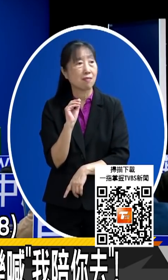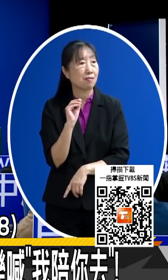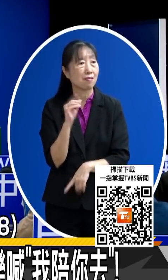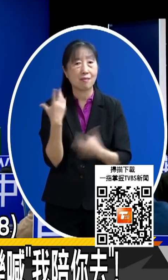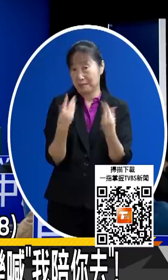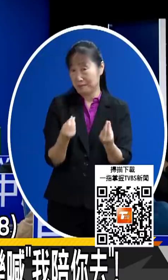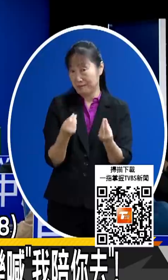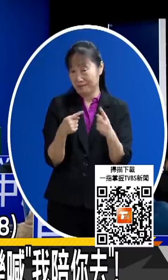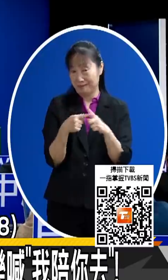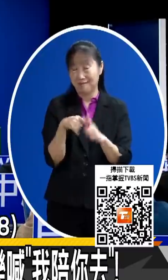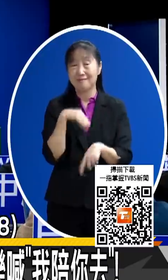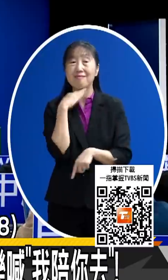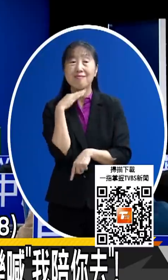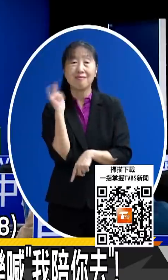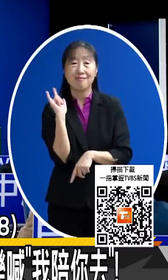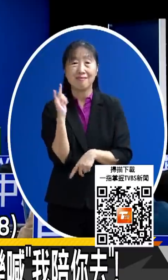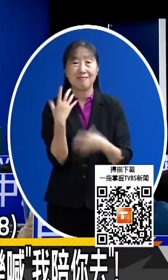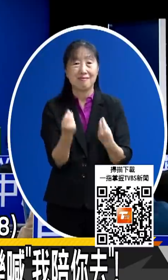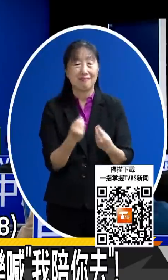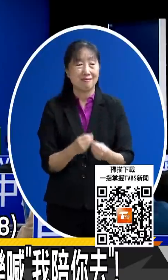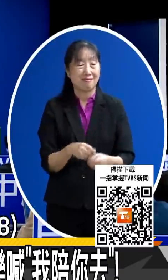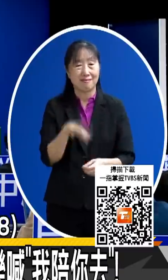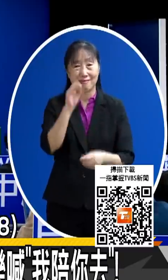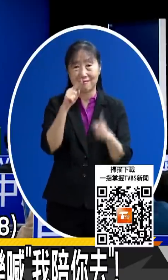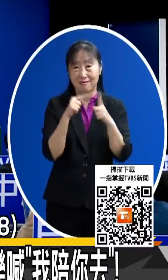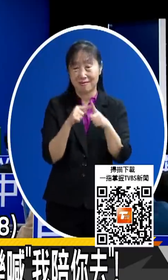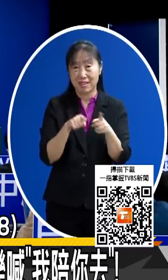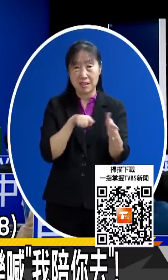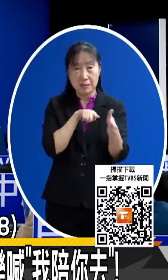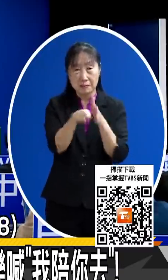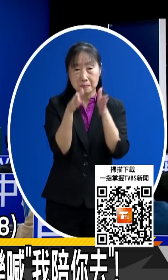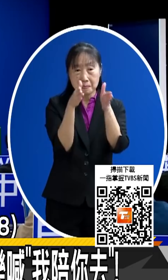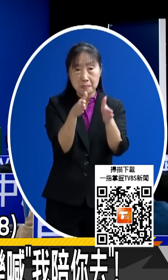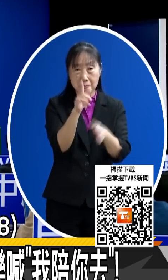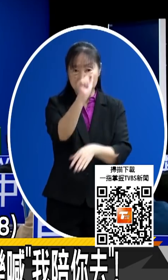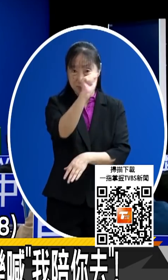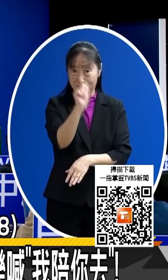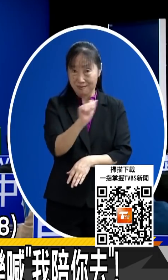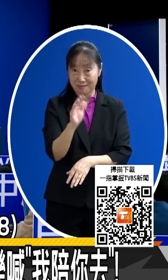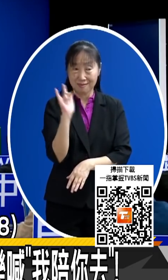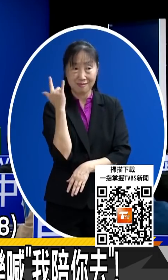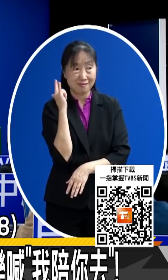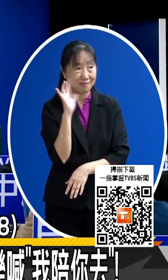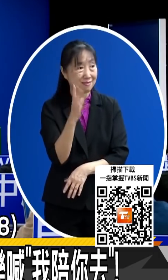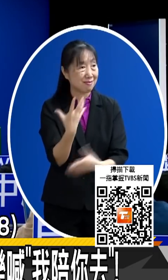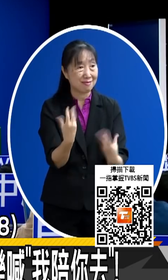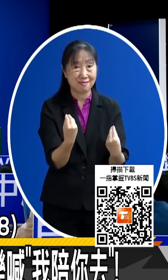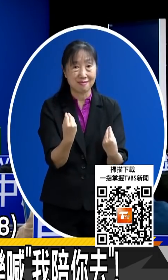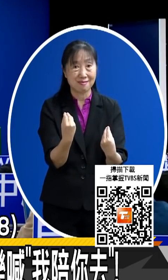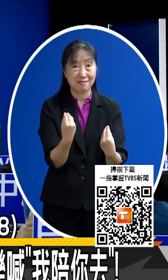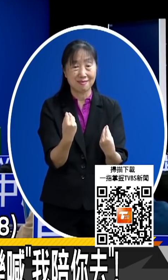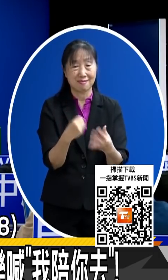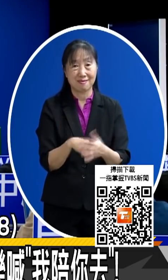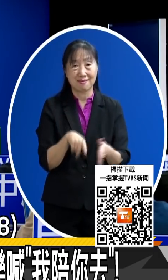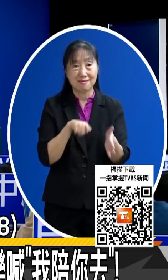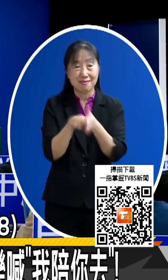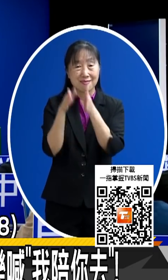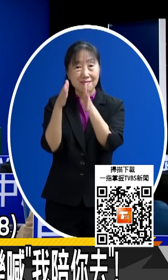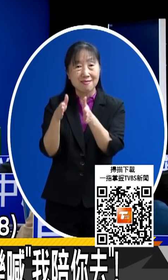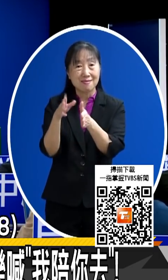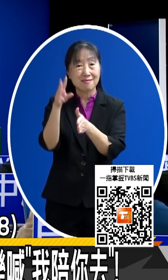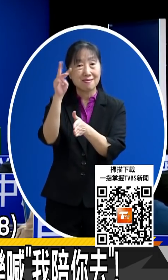没，都没有。那有没有专门在等这个 AG 的？也没有，这个也比较少了。啊，专门